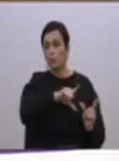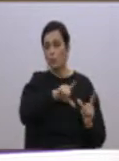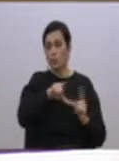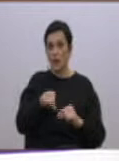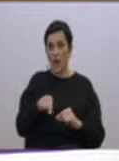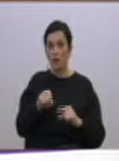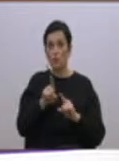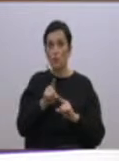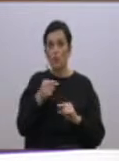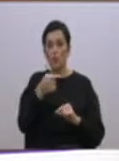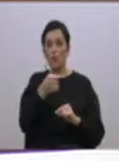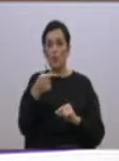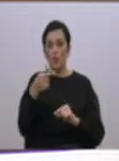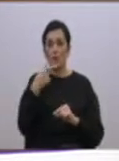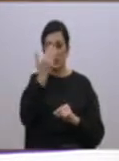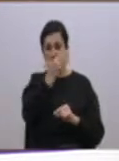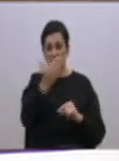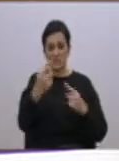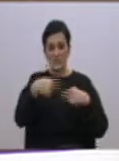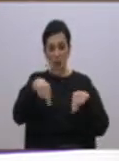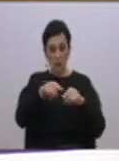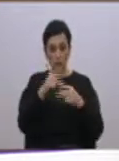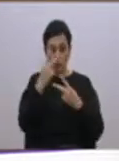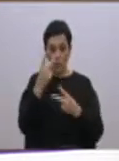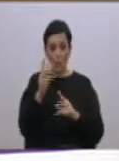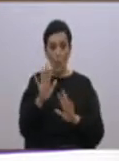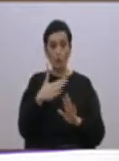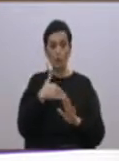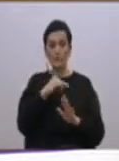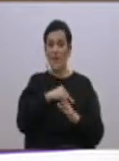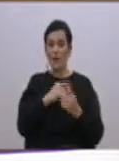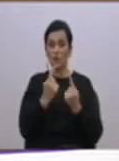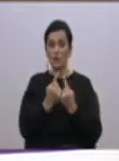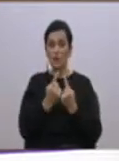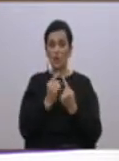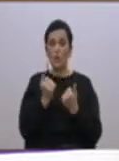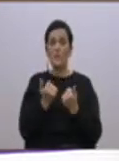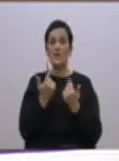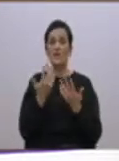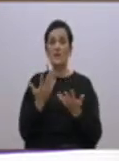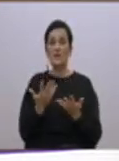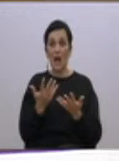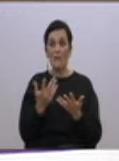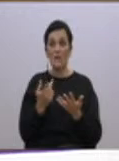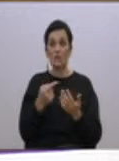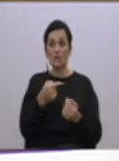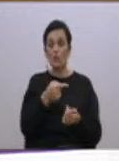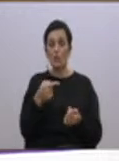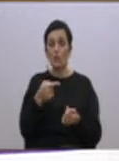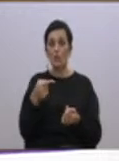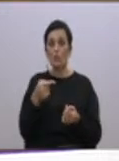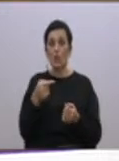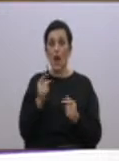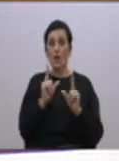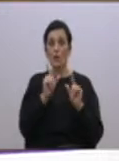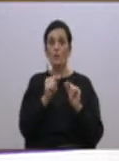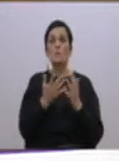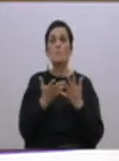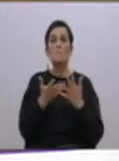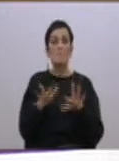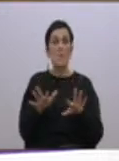განმარტოთ, იმიტომ რომ საზოგადოებაც გისმენთ თქვენ და არა მხოლოდ ჩვენი კოლეგები და რამდენია დინამიკაში ეს უარყოფითი სალდო, ანუ როდის უფრო